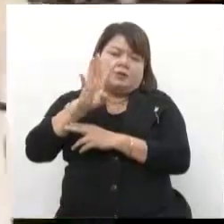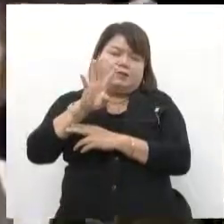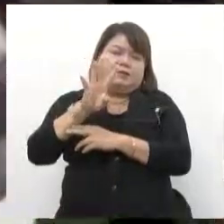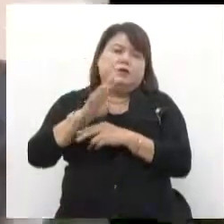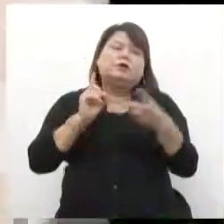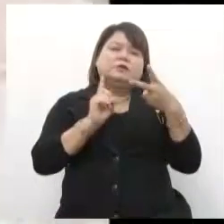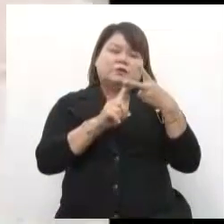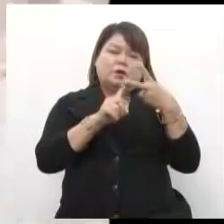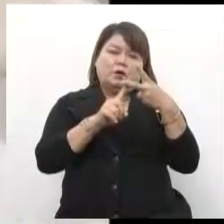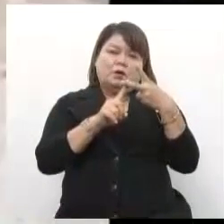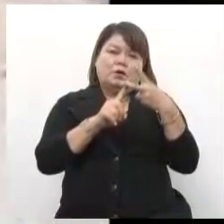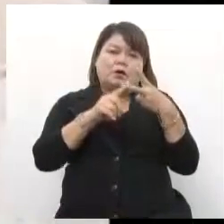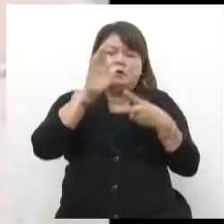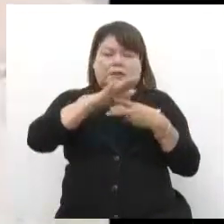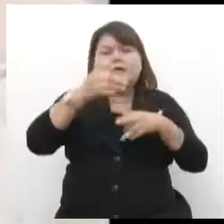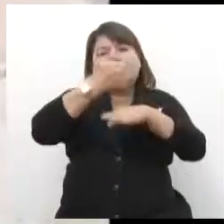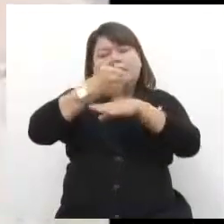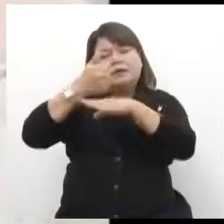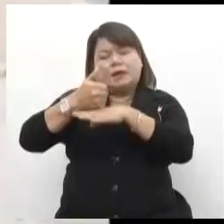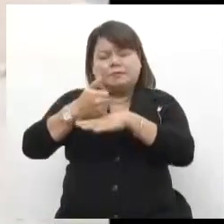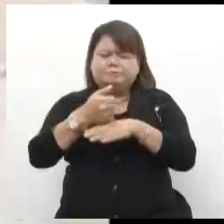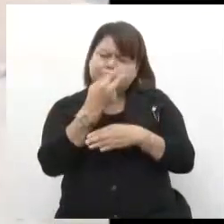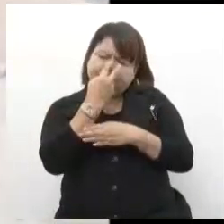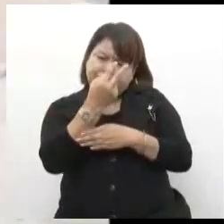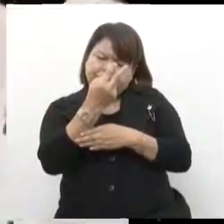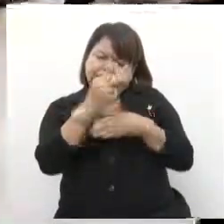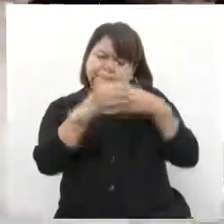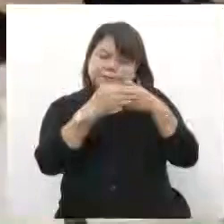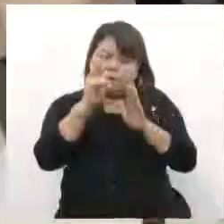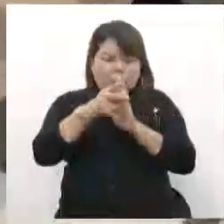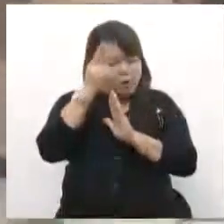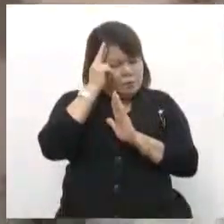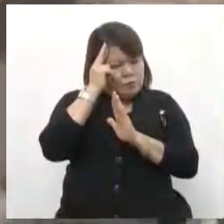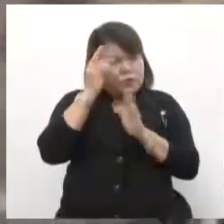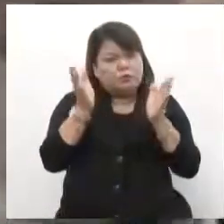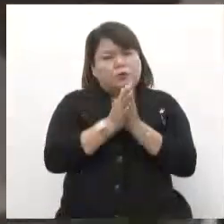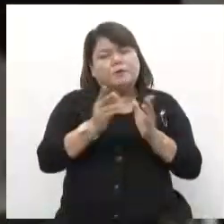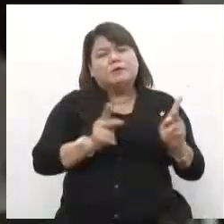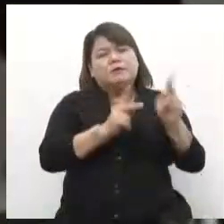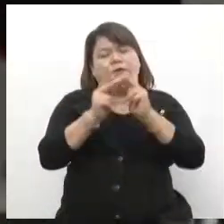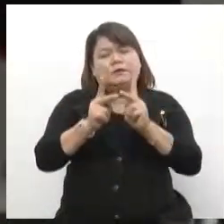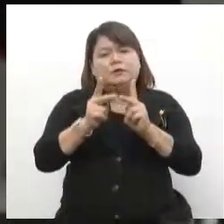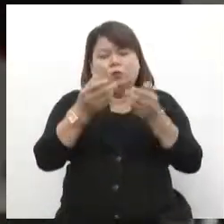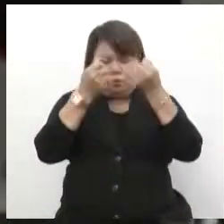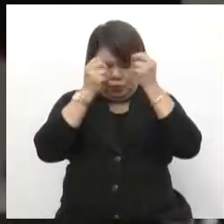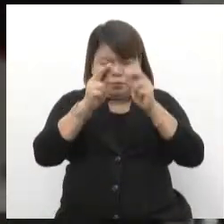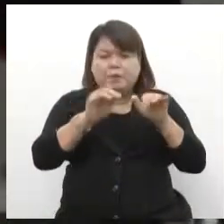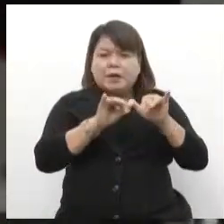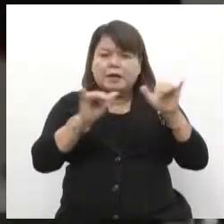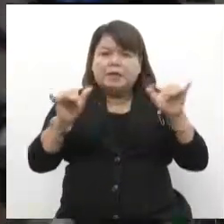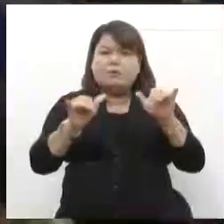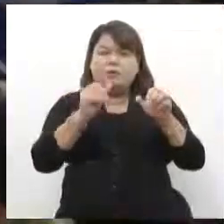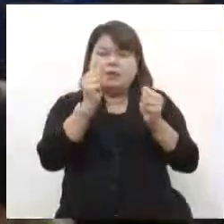2564 2. นักเรียนแกนนำถอดบทเรียนและนำความรู้จากการร่วมกิจกรรมอบรมมาขยายผลให้กับ